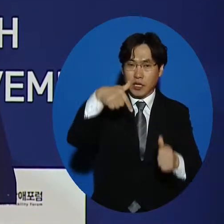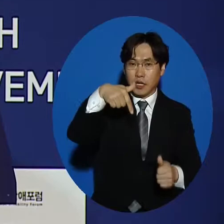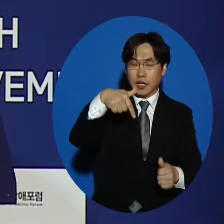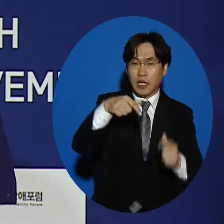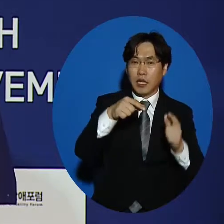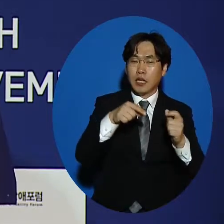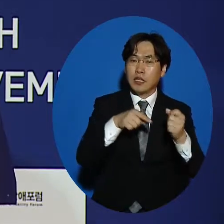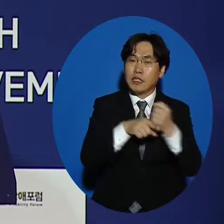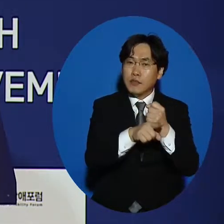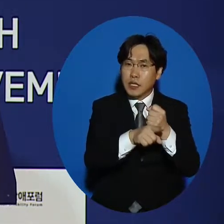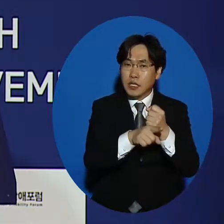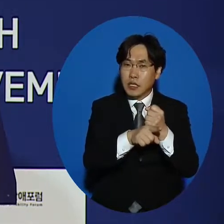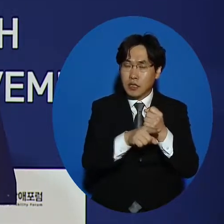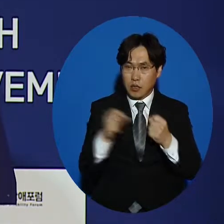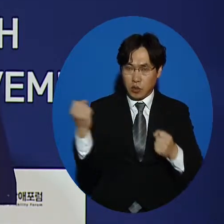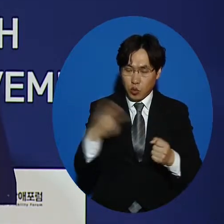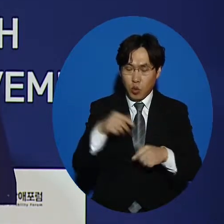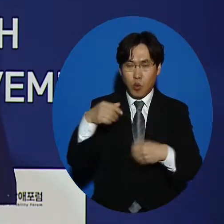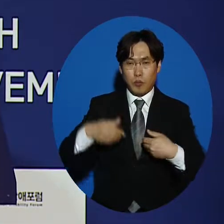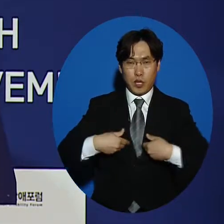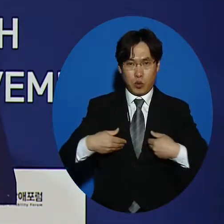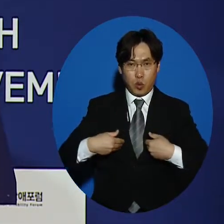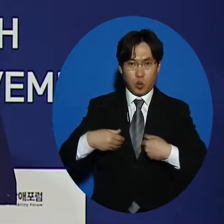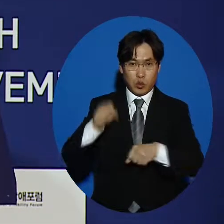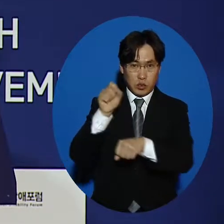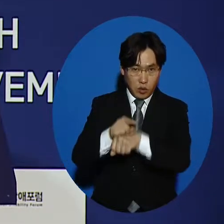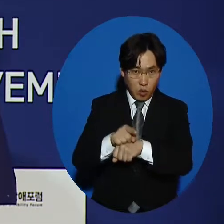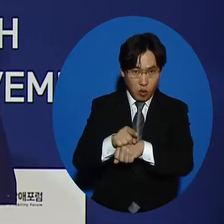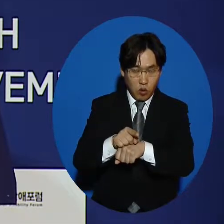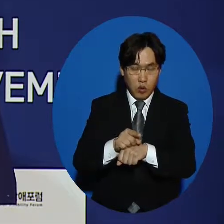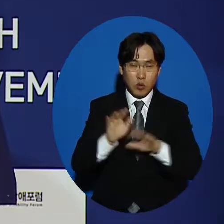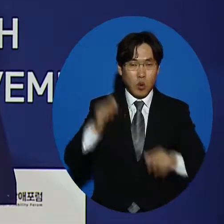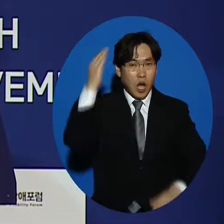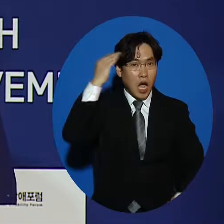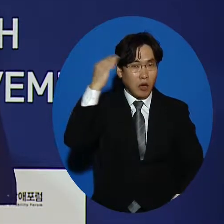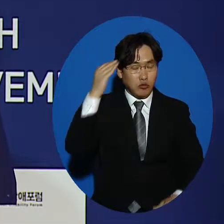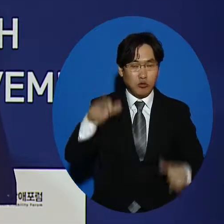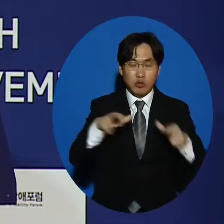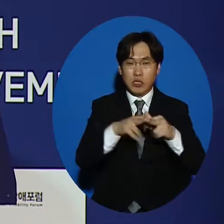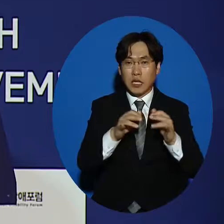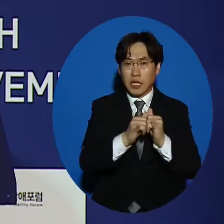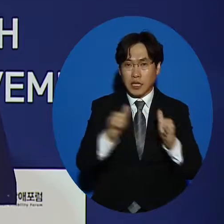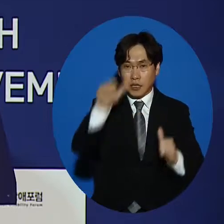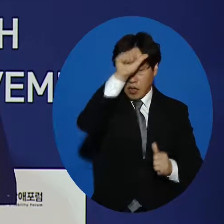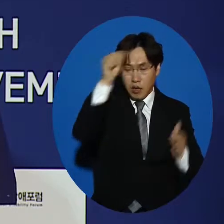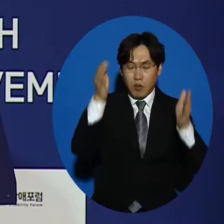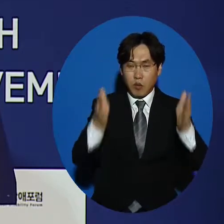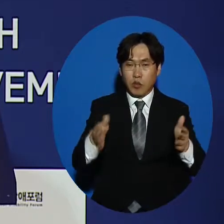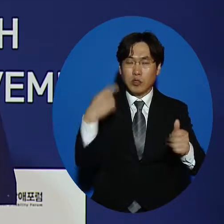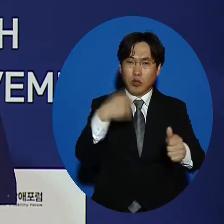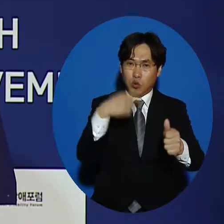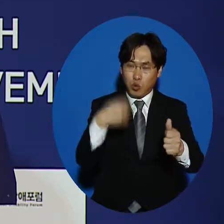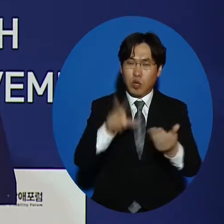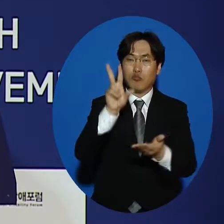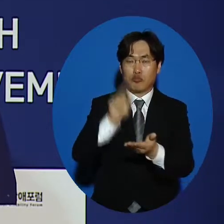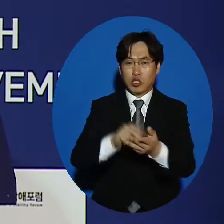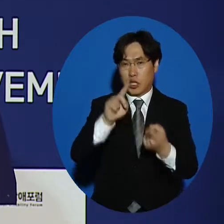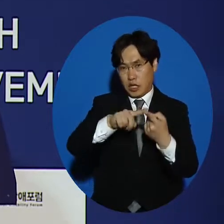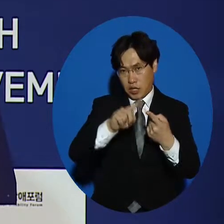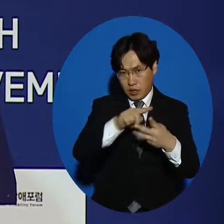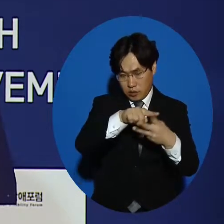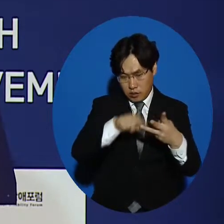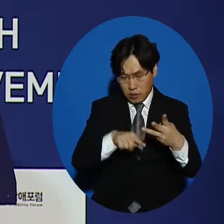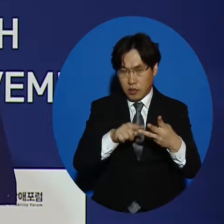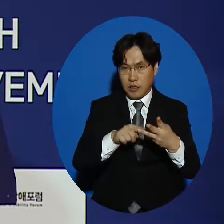그리고 지금 우리나라의 장애인 평생교육의 문제점과 그 해결 방안에 대한 이야기를 드리고자 합니다.